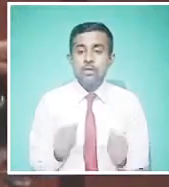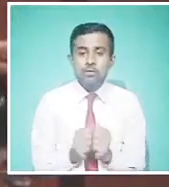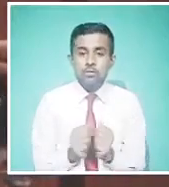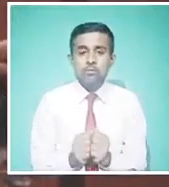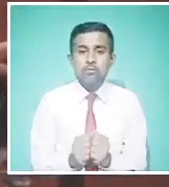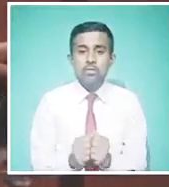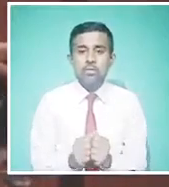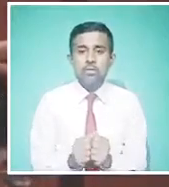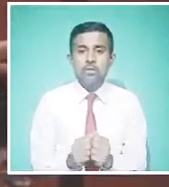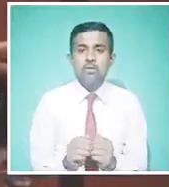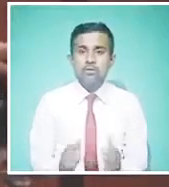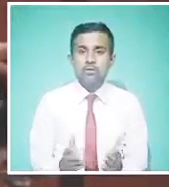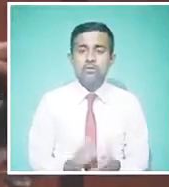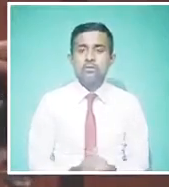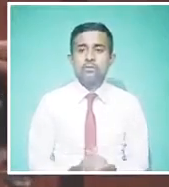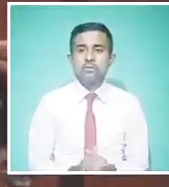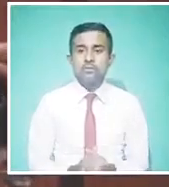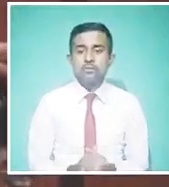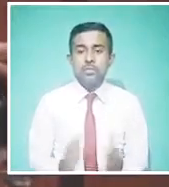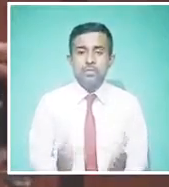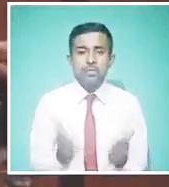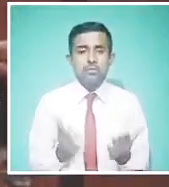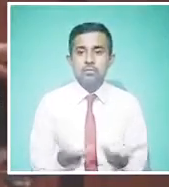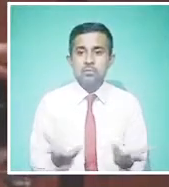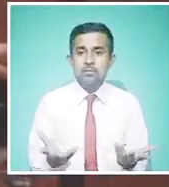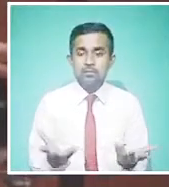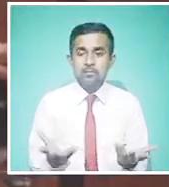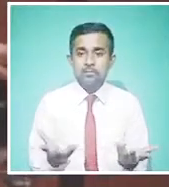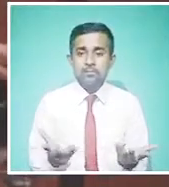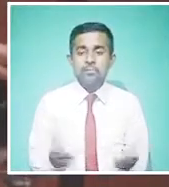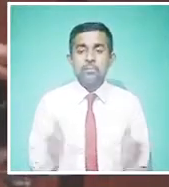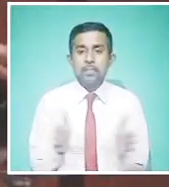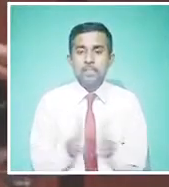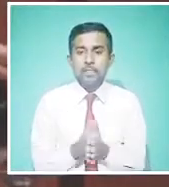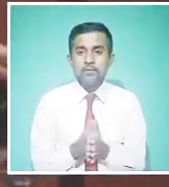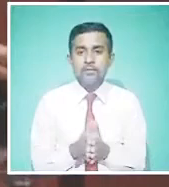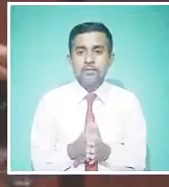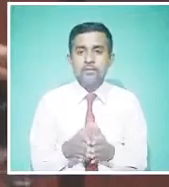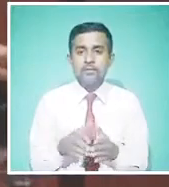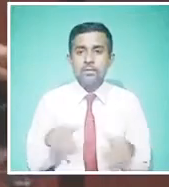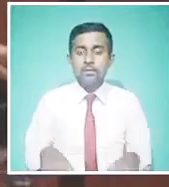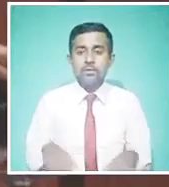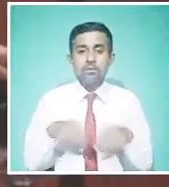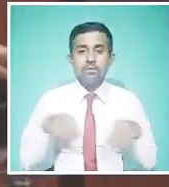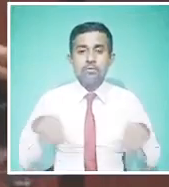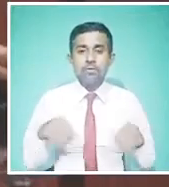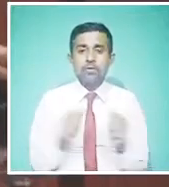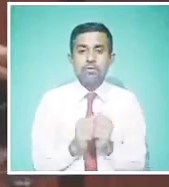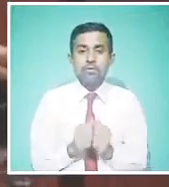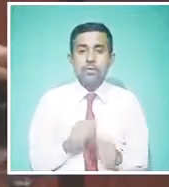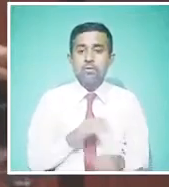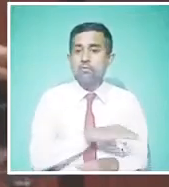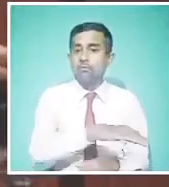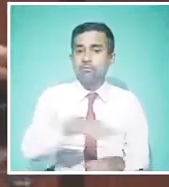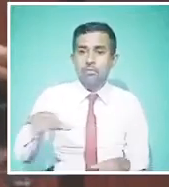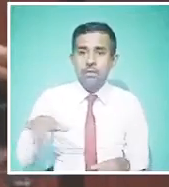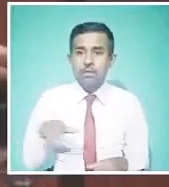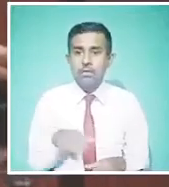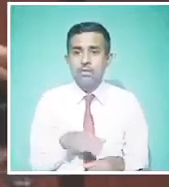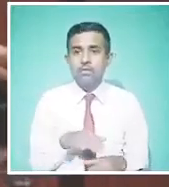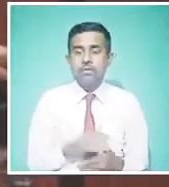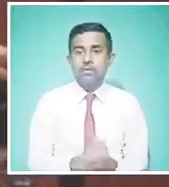விவசாயிகளால் பயிர் செய்கைக்கு உட்படுத்தப்பட்டு வந்த காணிகளை வன இலாகா துறையினர்